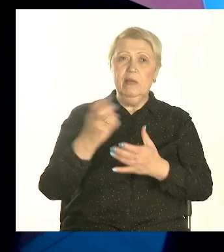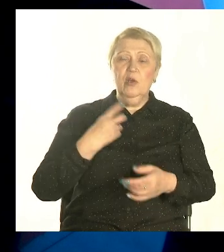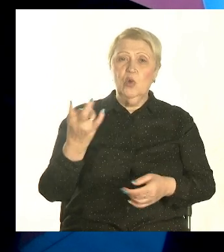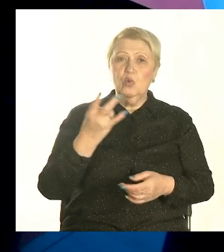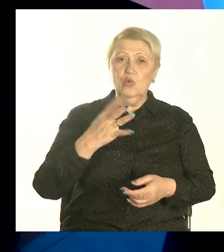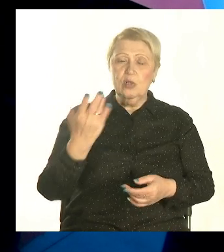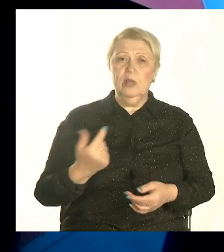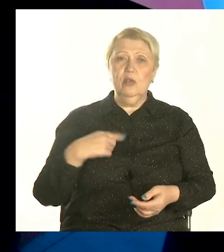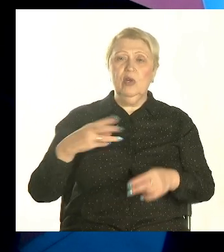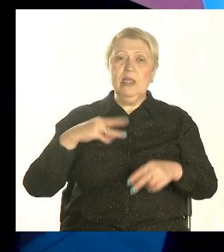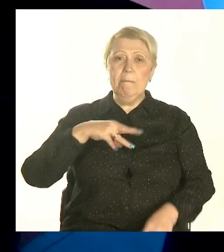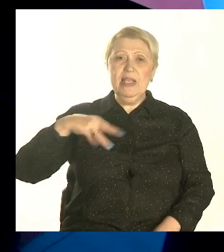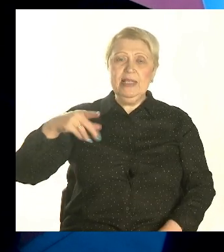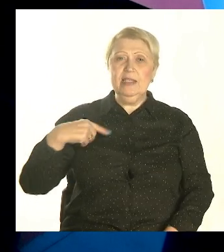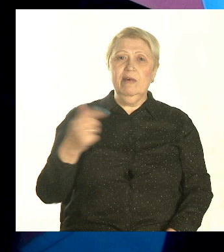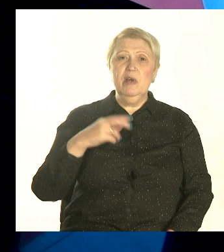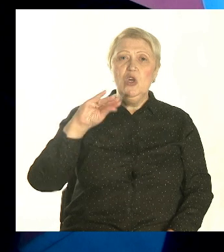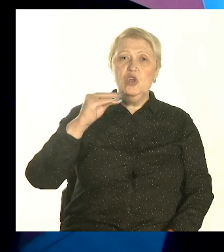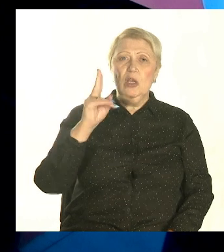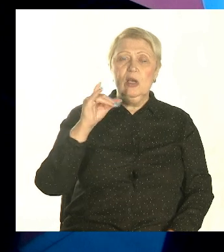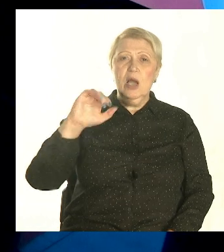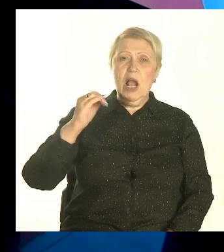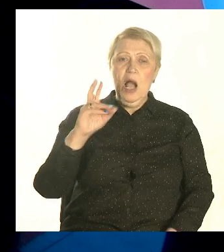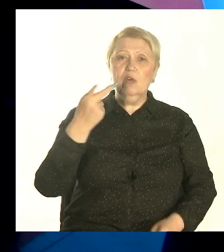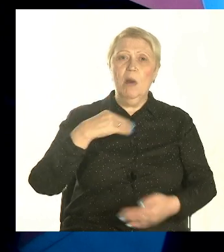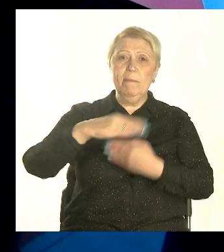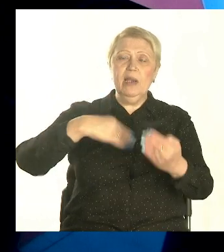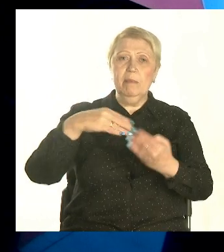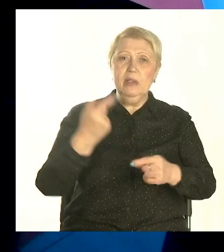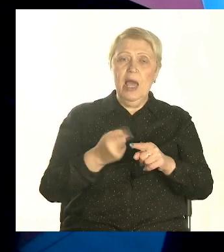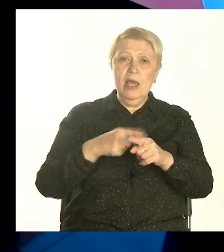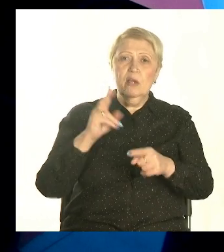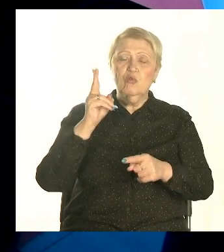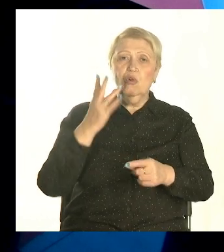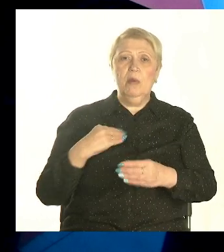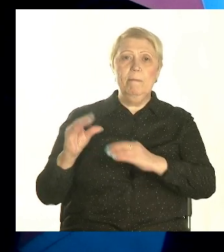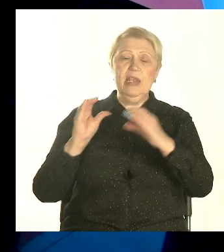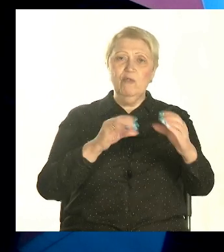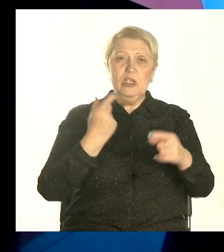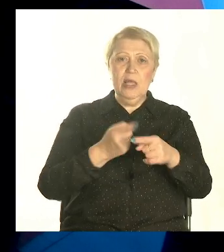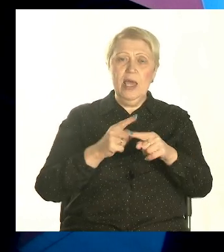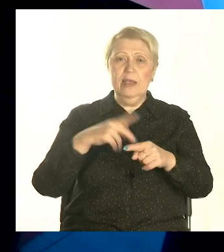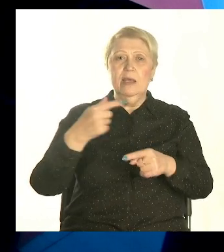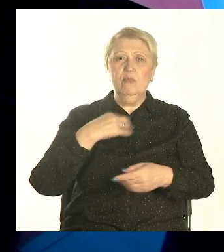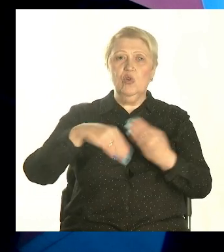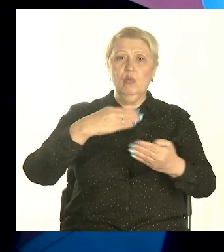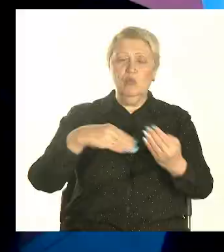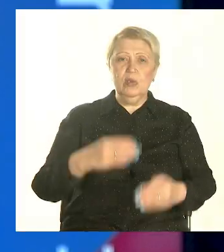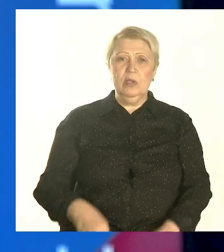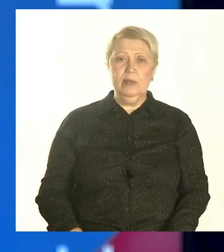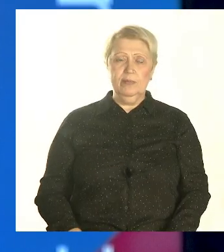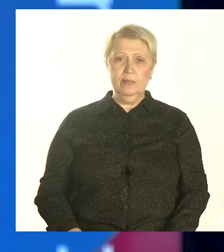оператором, с Министерством ЖКХ, с переработчиками, компаниями, которые сегодня вывозят эти отходы не на свалку, не на полигон, а на